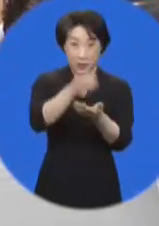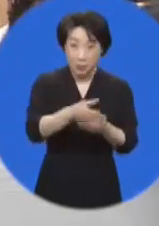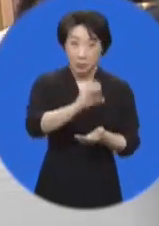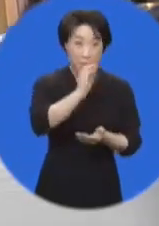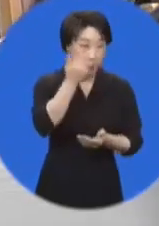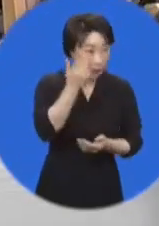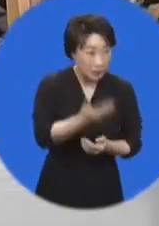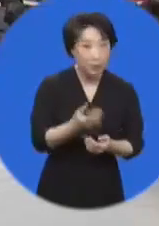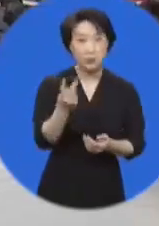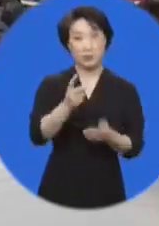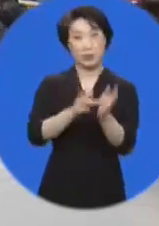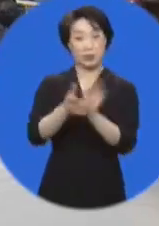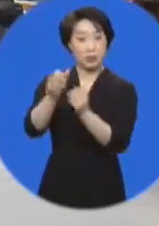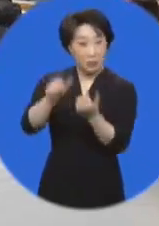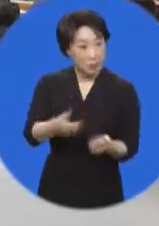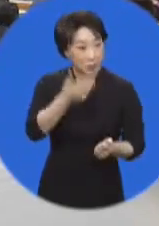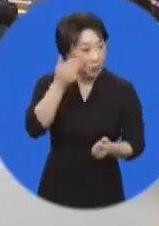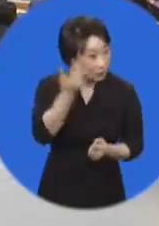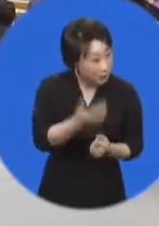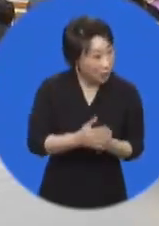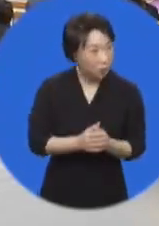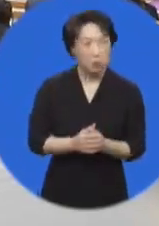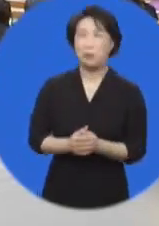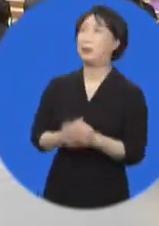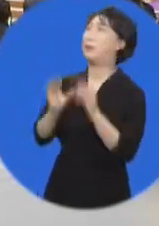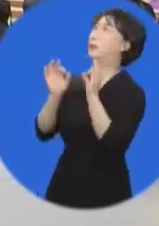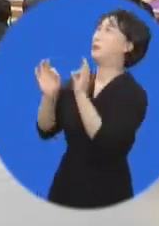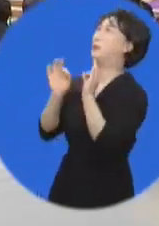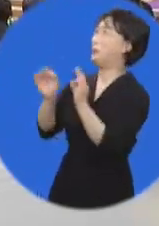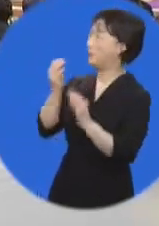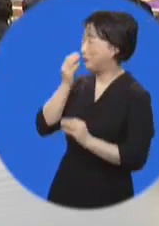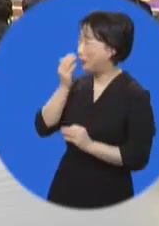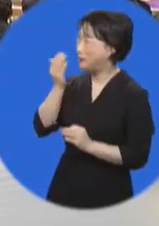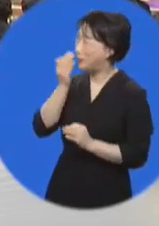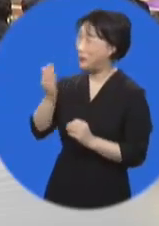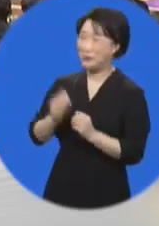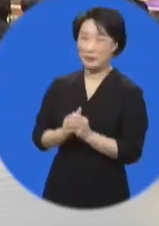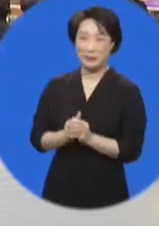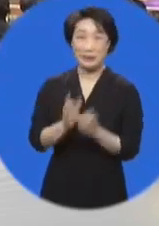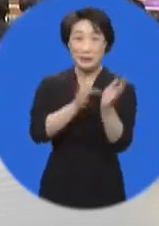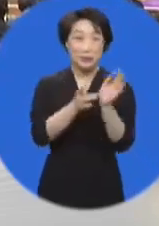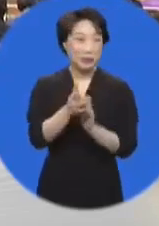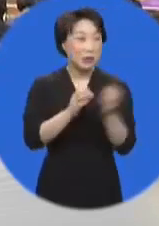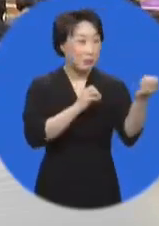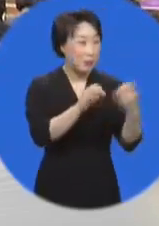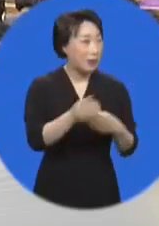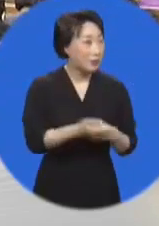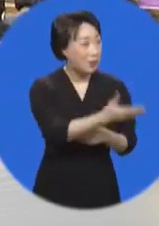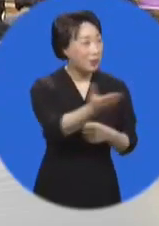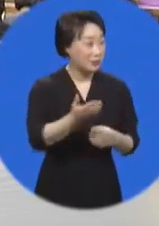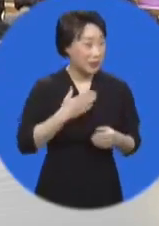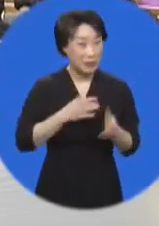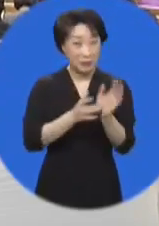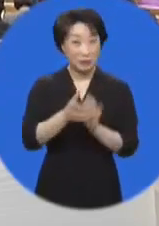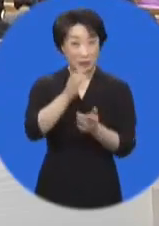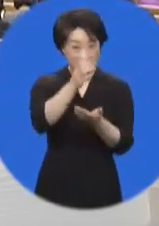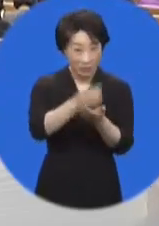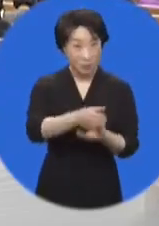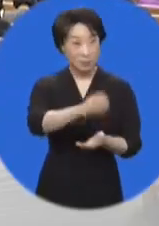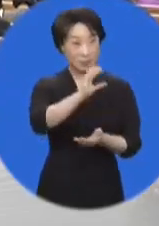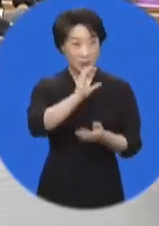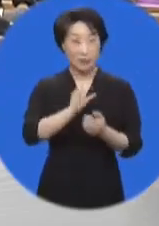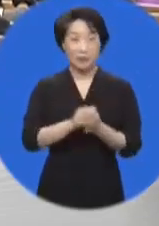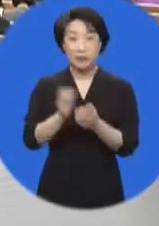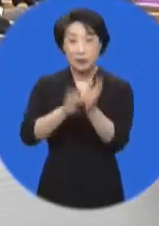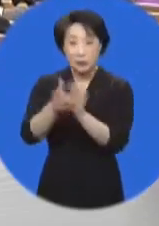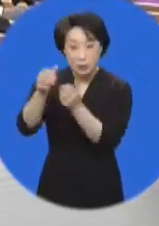잔을 마시며 나의 받는 침례를 받을 수 있느냐? 저희가 말하되 할 수 있나이다. 예수께서 이르시되 너희가 나의 마시는 잔을